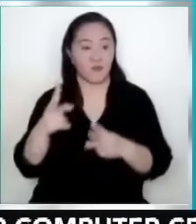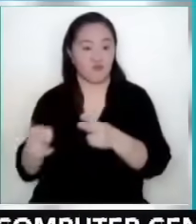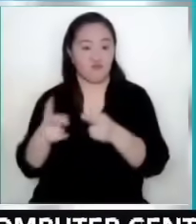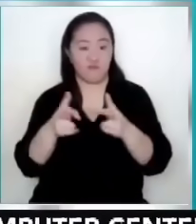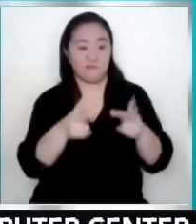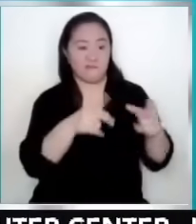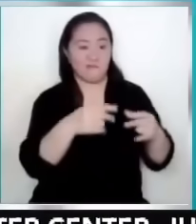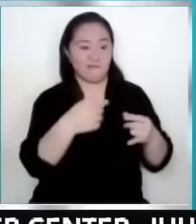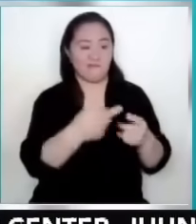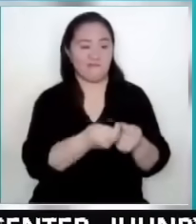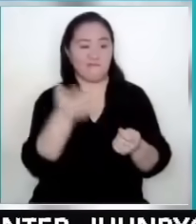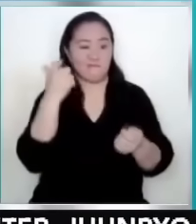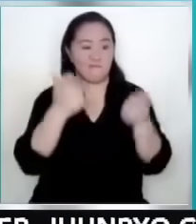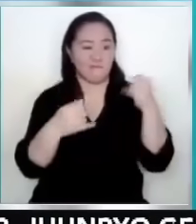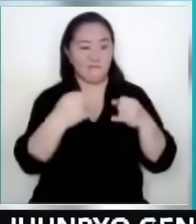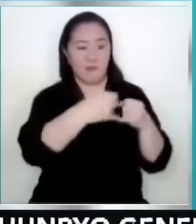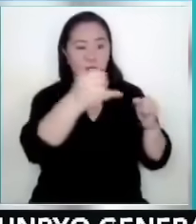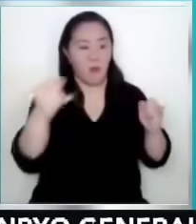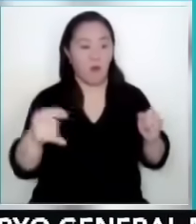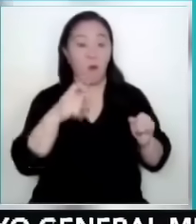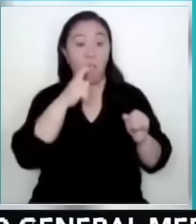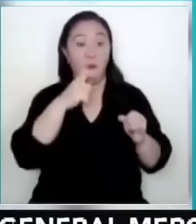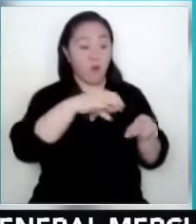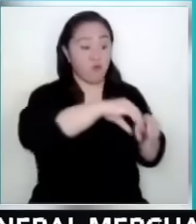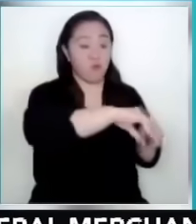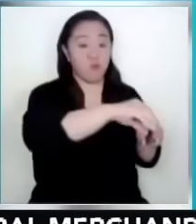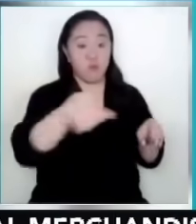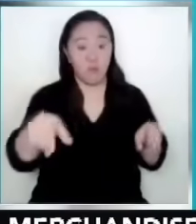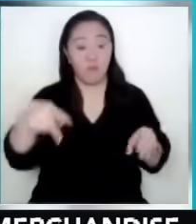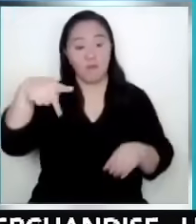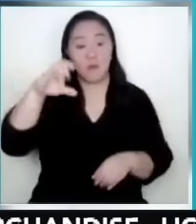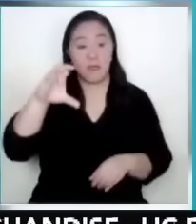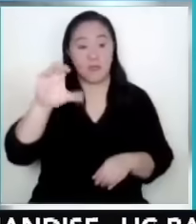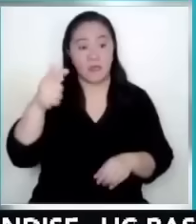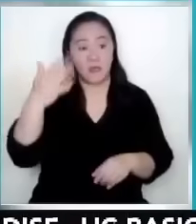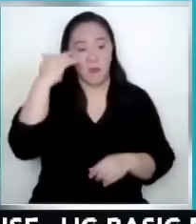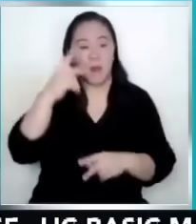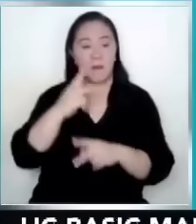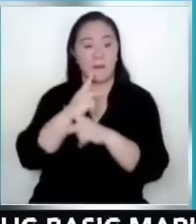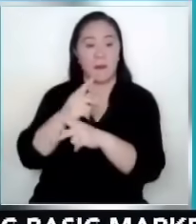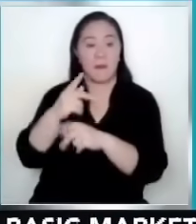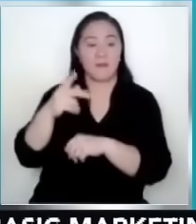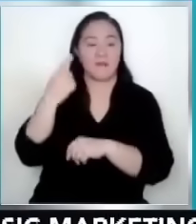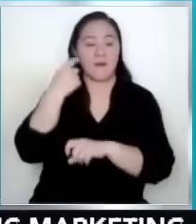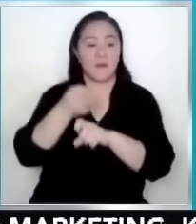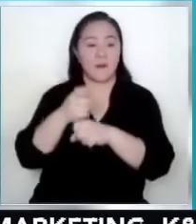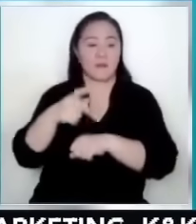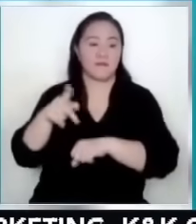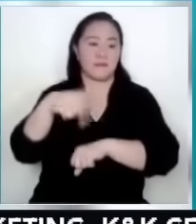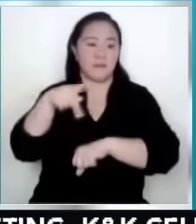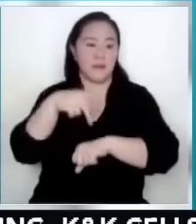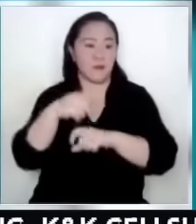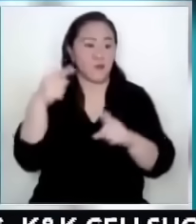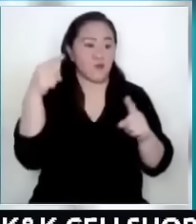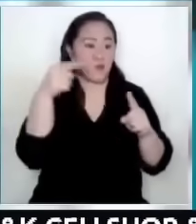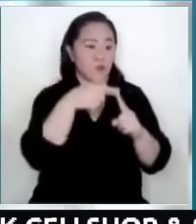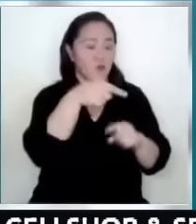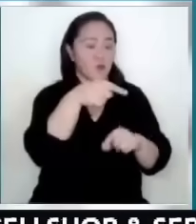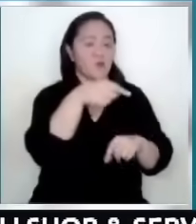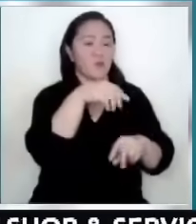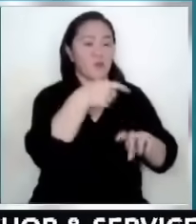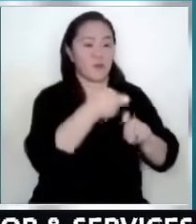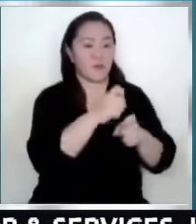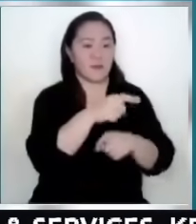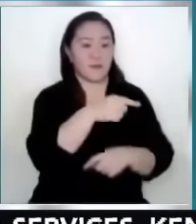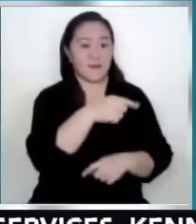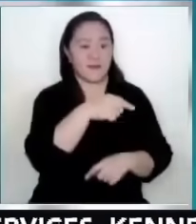Sila daw ang naglatag nito para hindi makapasok ang mga barko ng Pilipinas sa Scarborough Shoal at sila din ang nagtanggal.